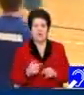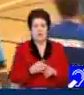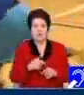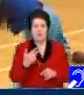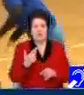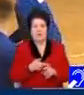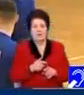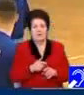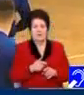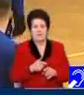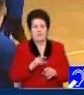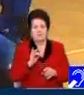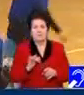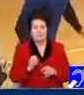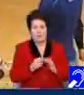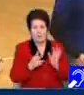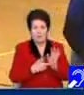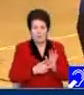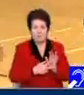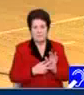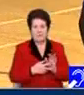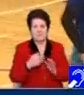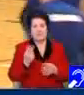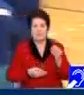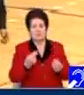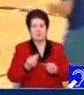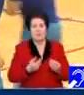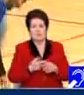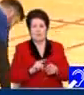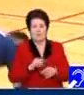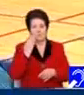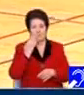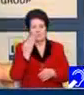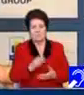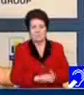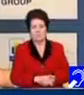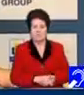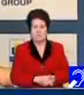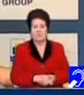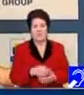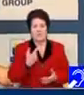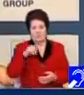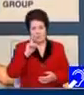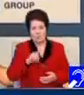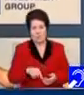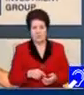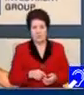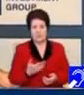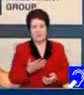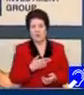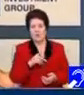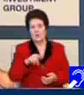Țenghia și la accidentatul Șomlea. Din cei 18 jucători, 6 sunt de la vicecampioana CSM București. E un avantaj pentru că ne cunoaștem unii cu